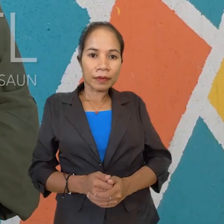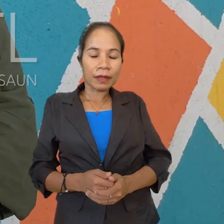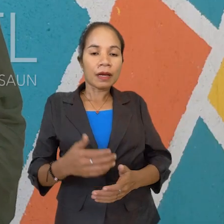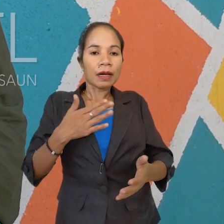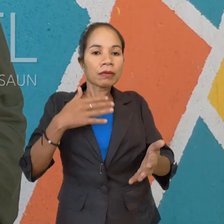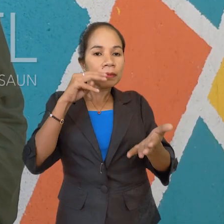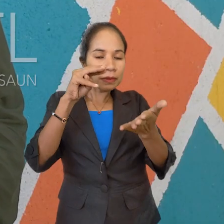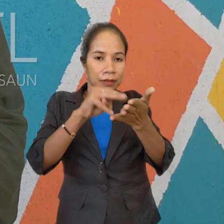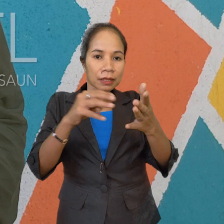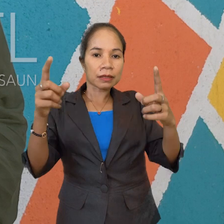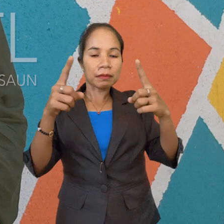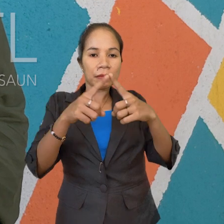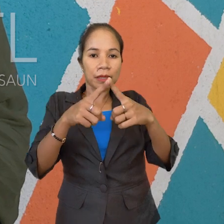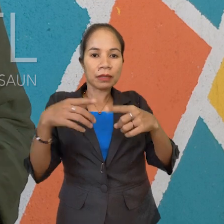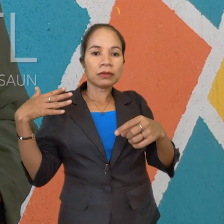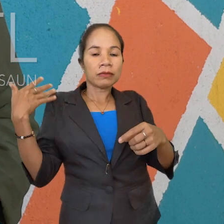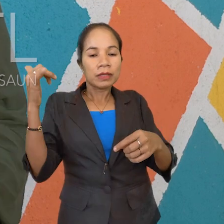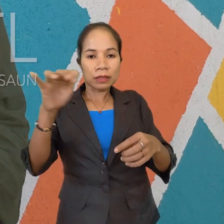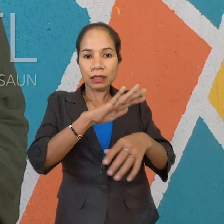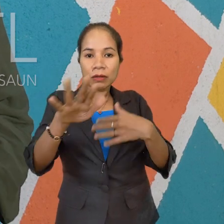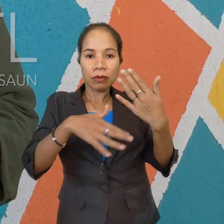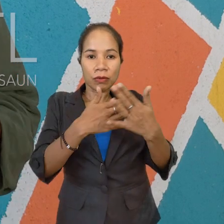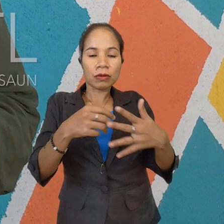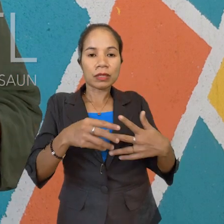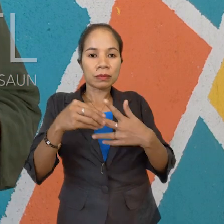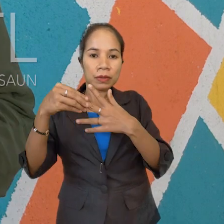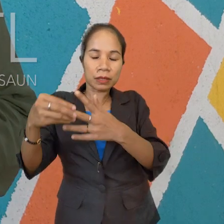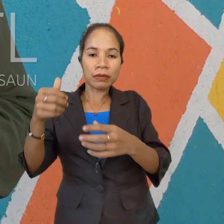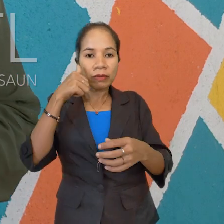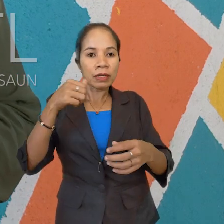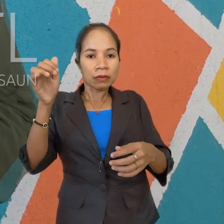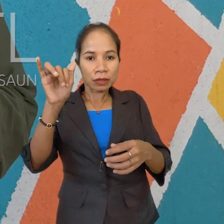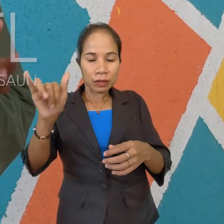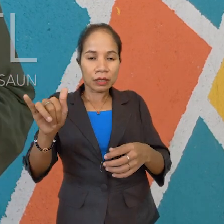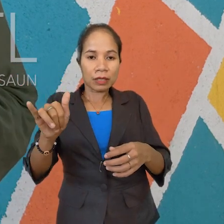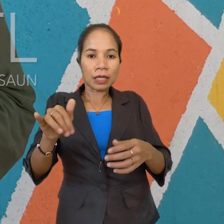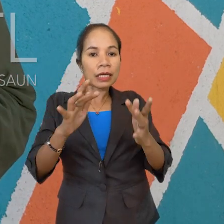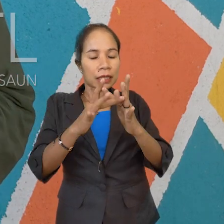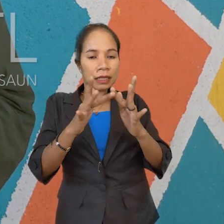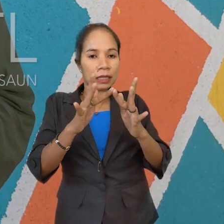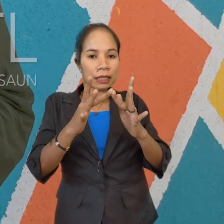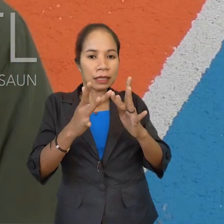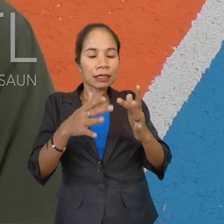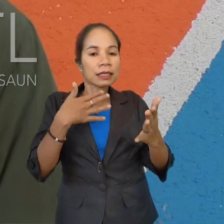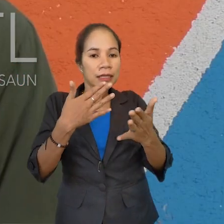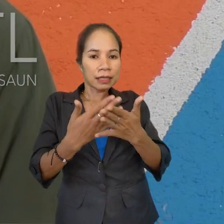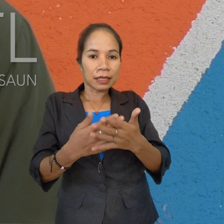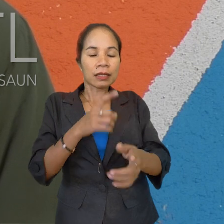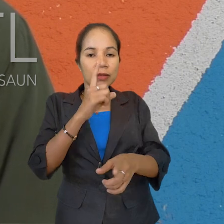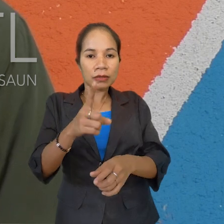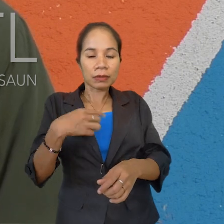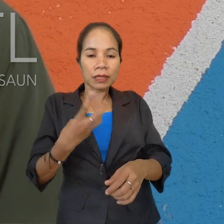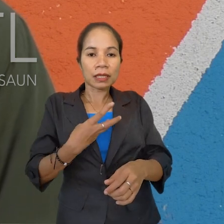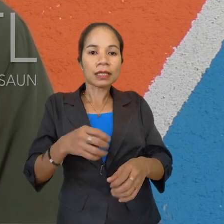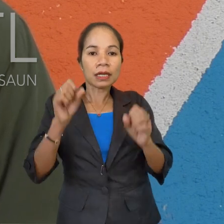Hanya mensajeng ba jawaben sira hotu liliu ba hanu feto maluk sira plataforma sira ne diek tebes ma ita atu